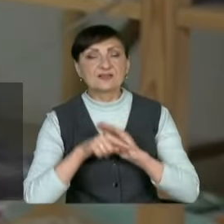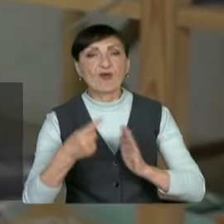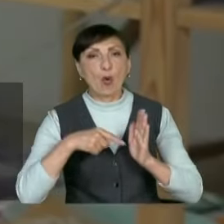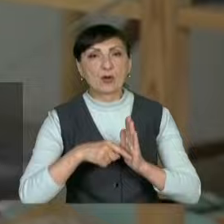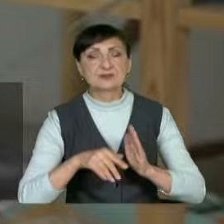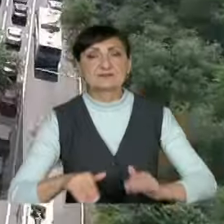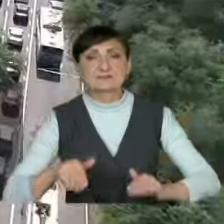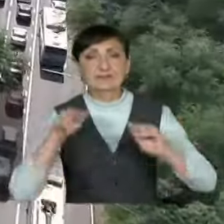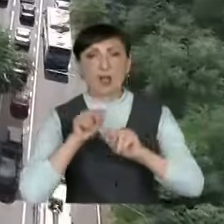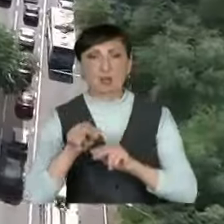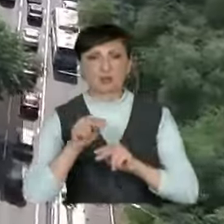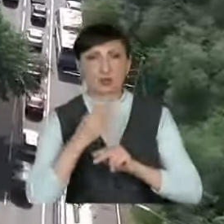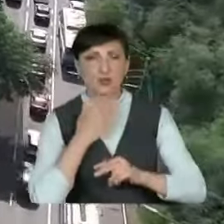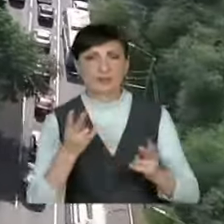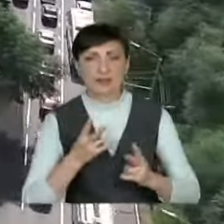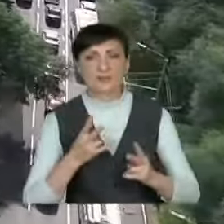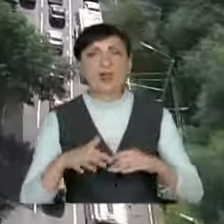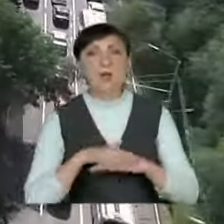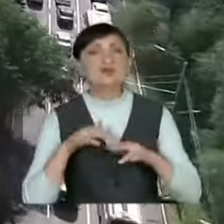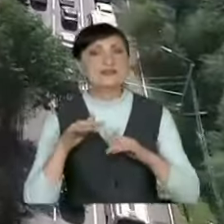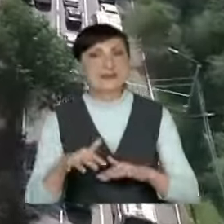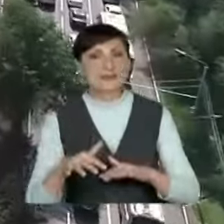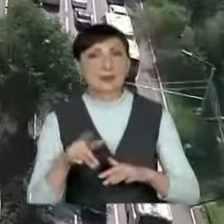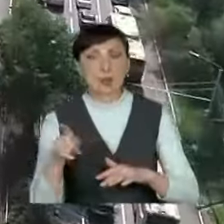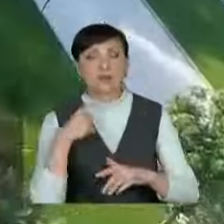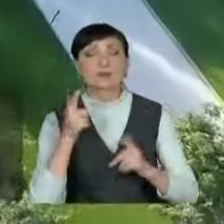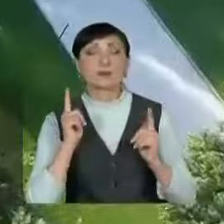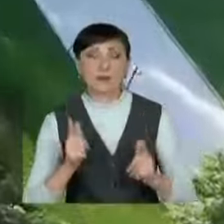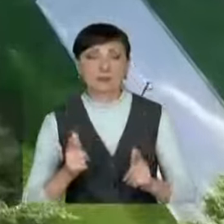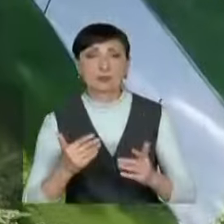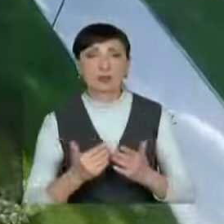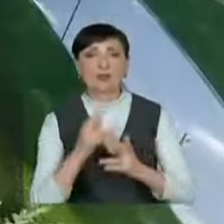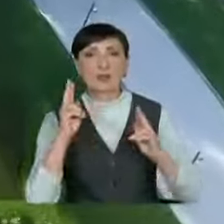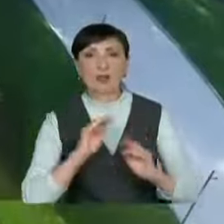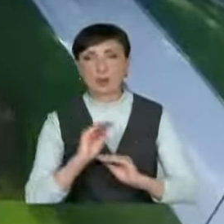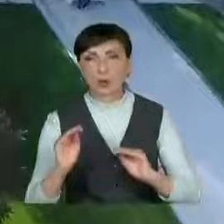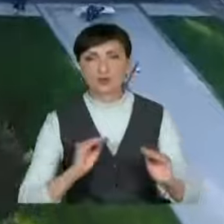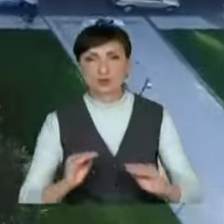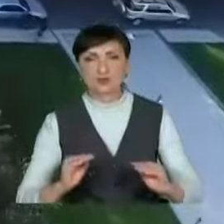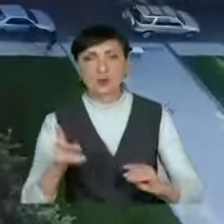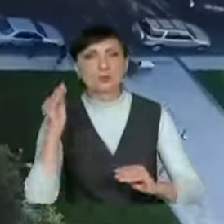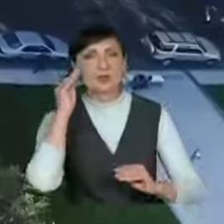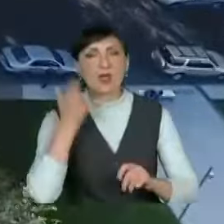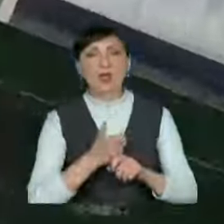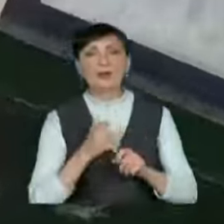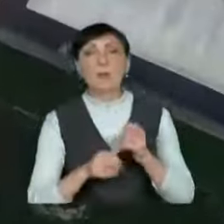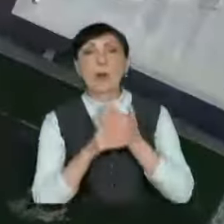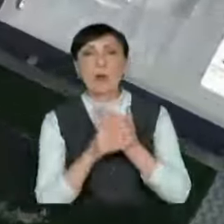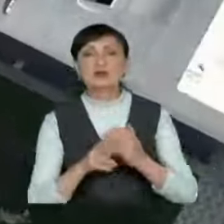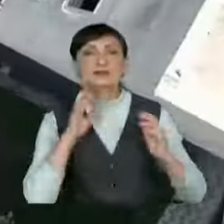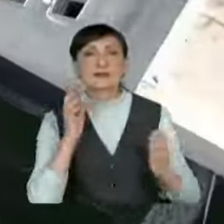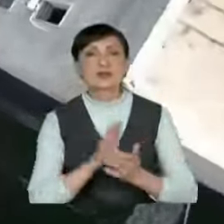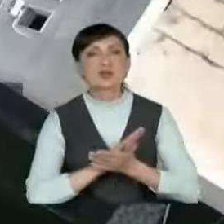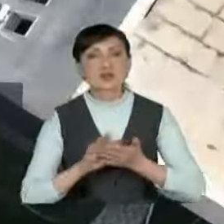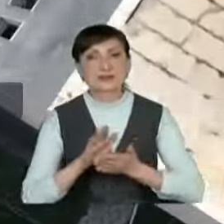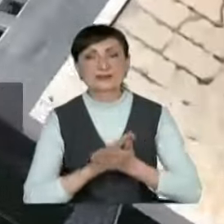со школьных лет. Общественный деятель Бекнур Кисиков поддержал новые правила благоустройства. Это, по его мнению, мощный инструмент сохранения